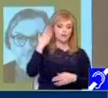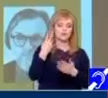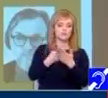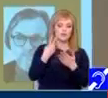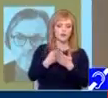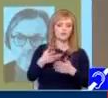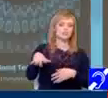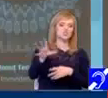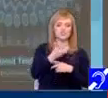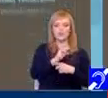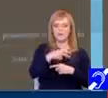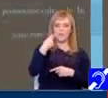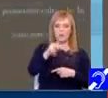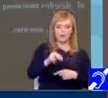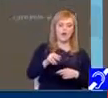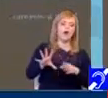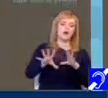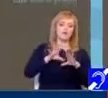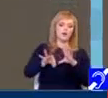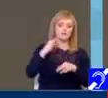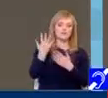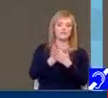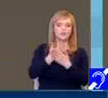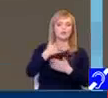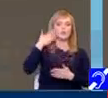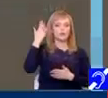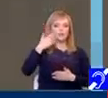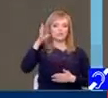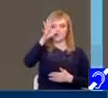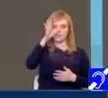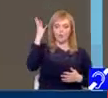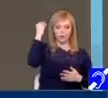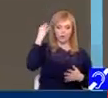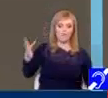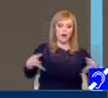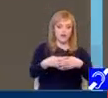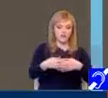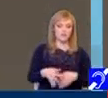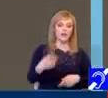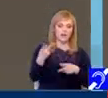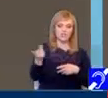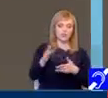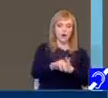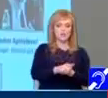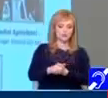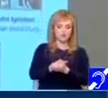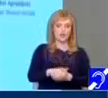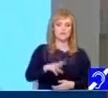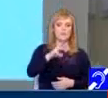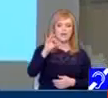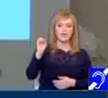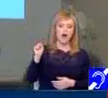mai valoroase producții cinematografice din România și Republica Moldova. Asociația Artist din Iași și Asociația Obștească Mia